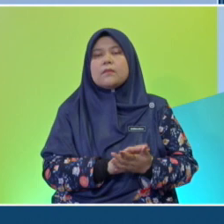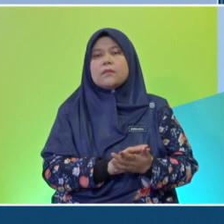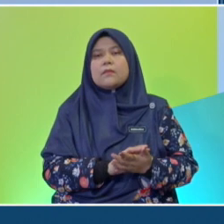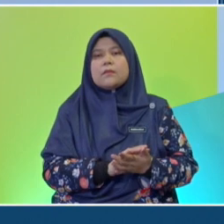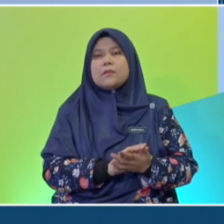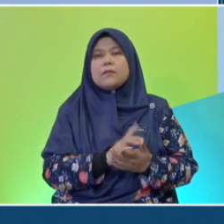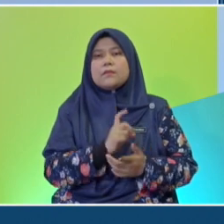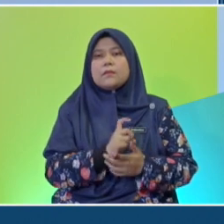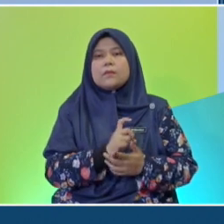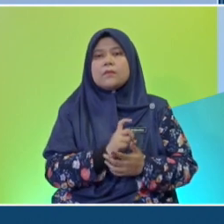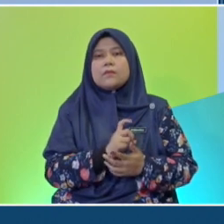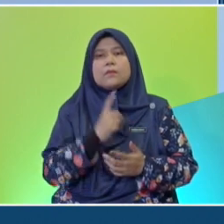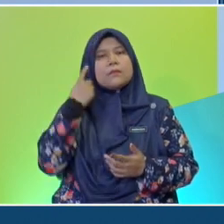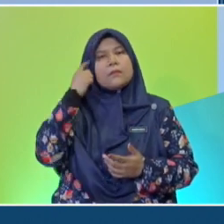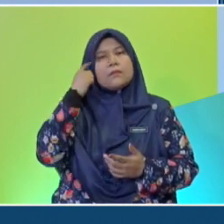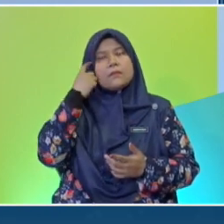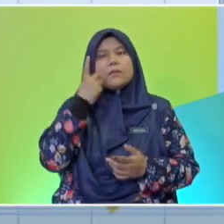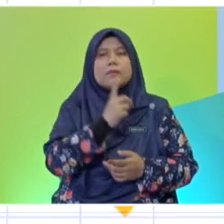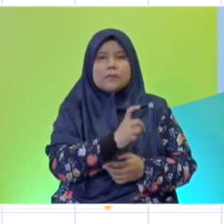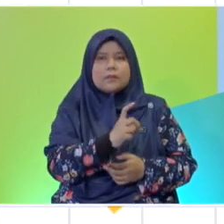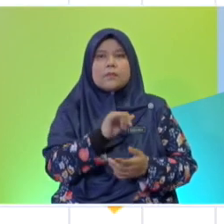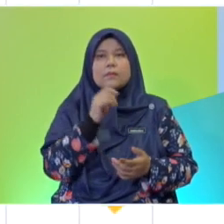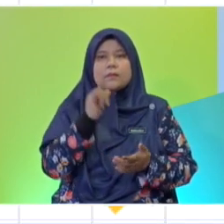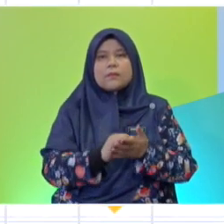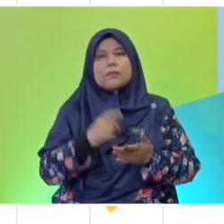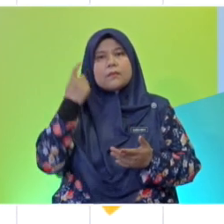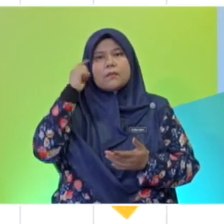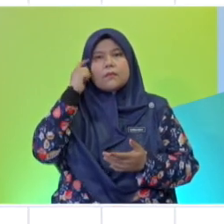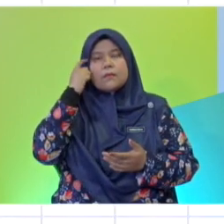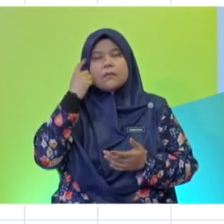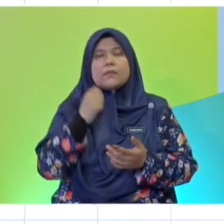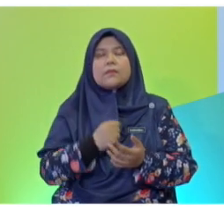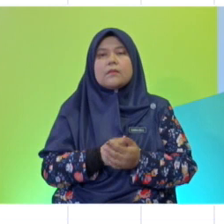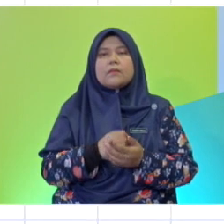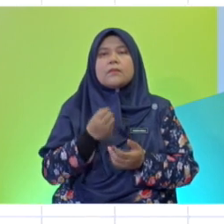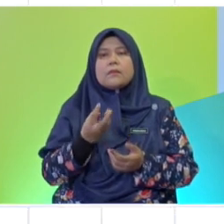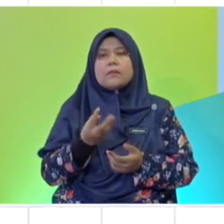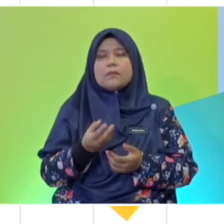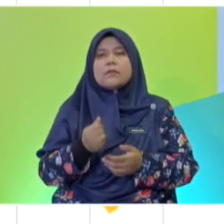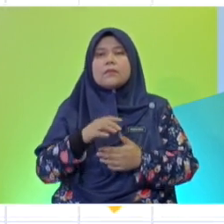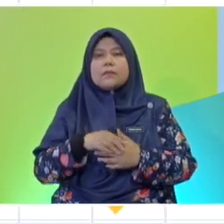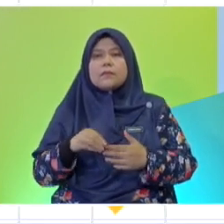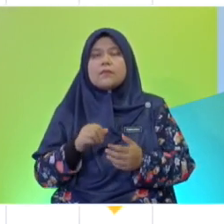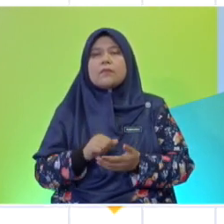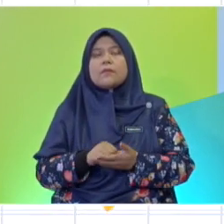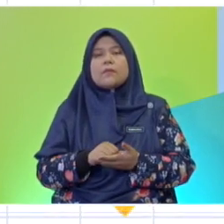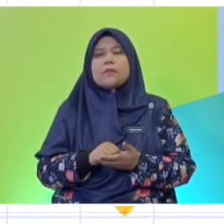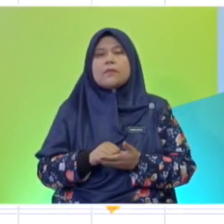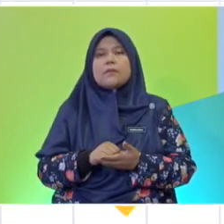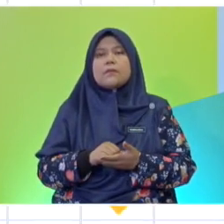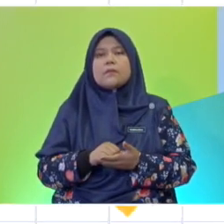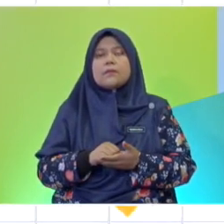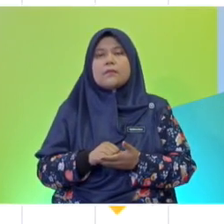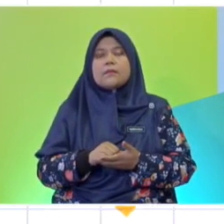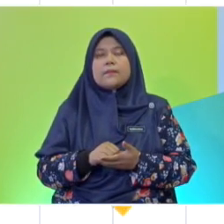eee X2 Anon katanya coba kita tak tahu guys yang digunakan untuk 30 kilo jam Oke jadi kita boleh tak sebagai x